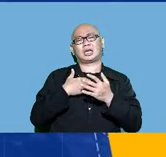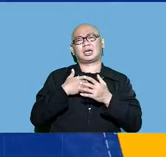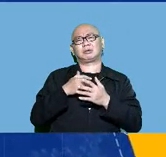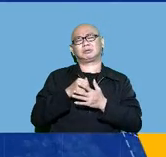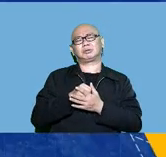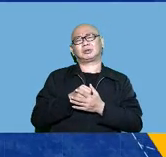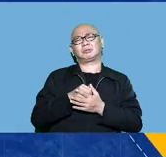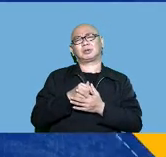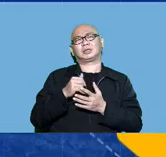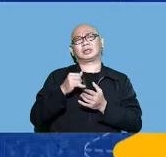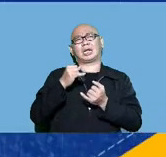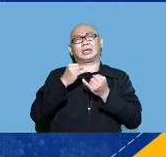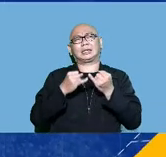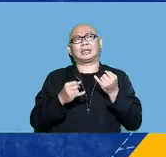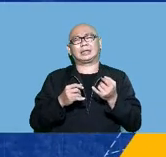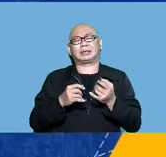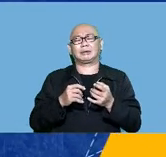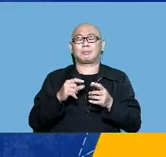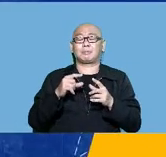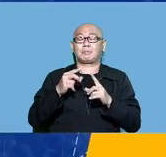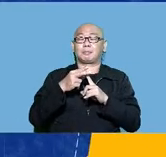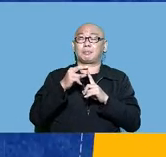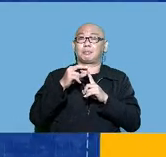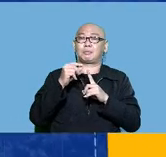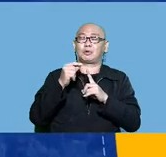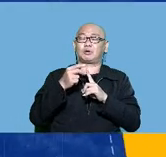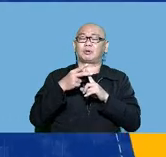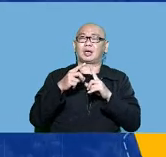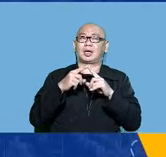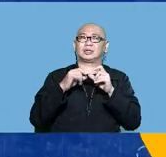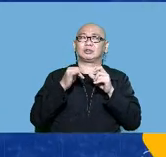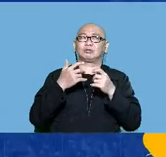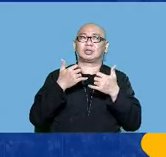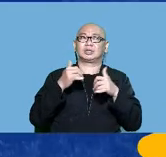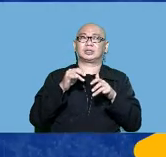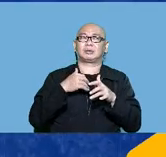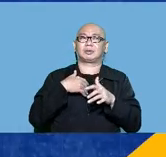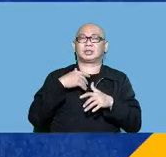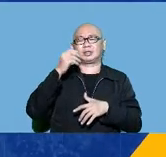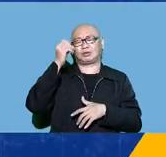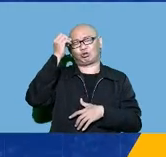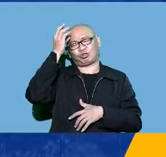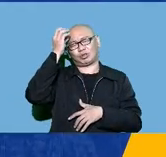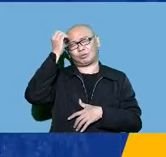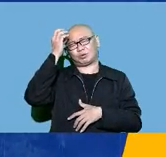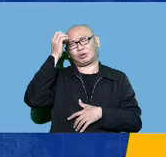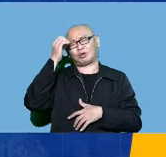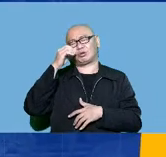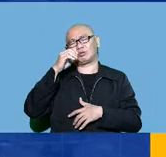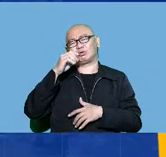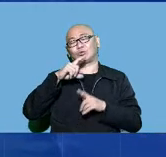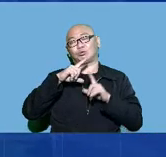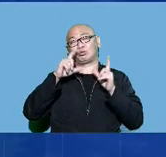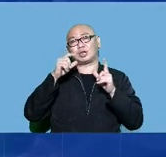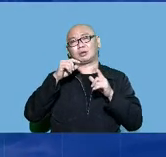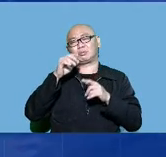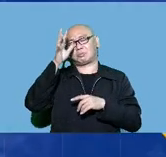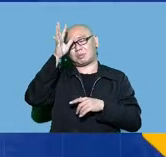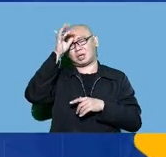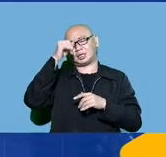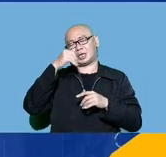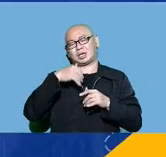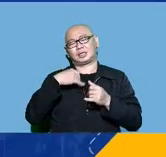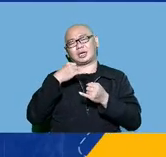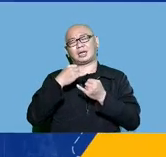paling buntut gitu. Prof. Asih sudah duluan profesor, saya masih kemut-kemut, ini lulusan Bali saya yang terakhir akhirnya.